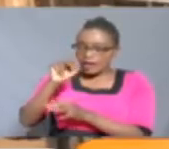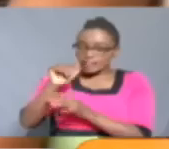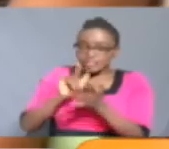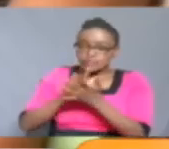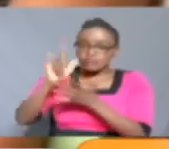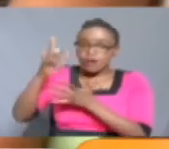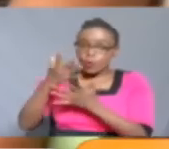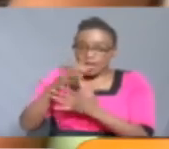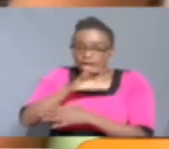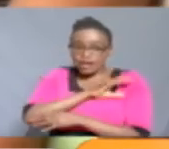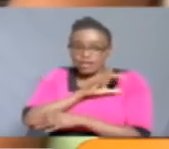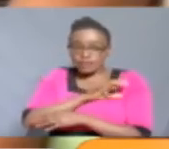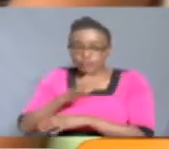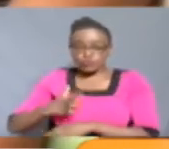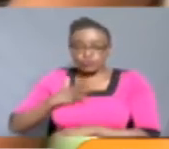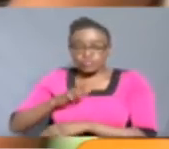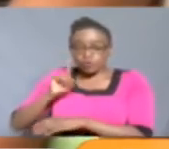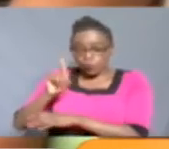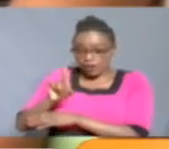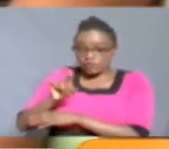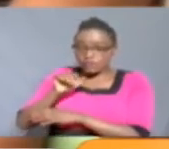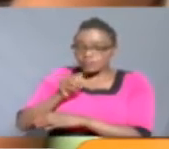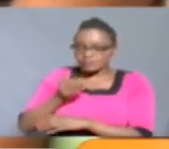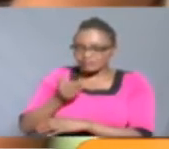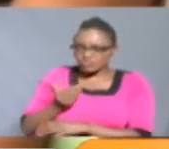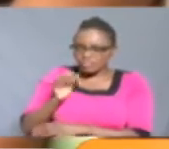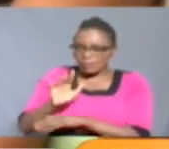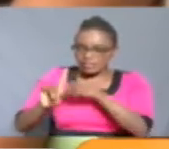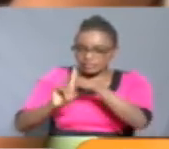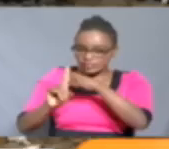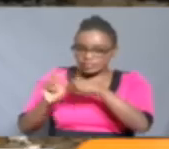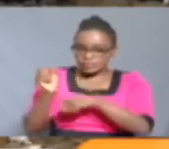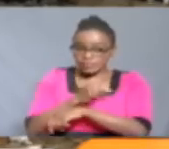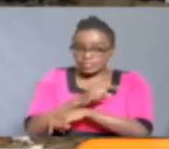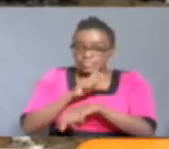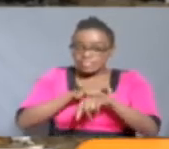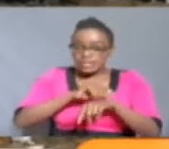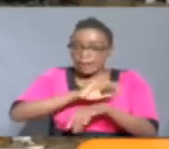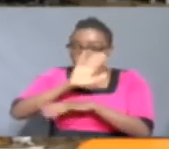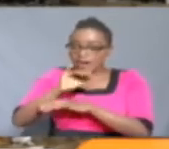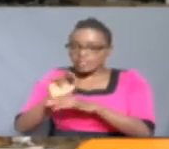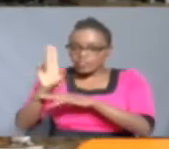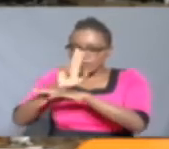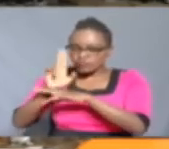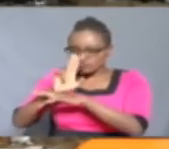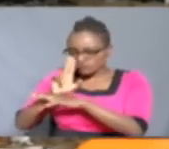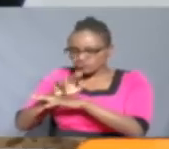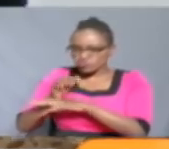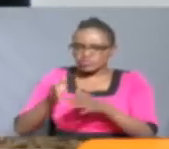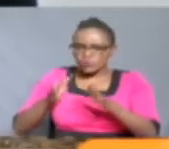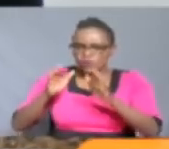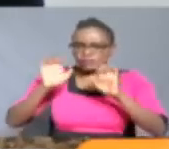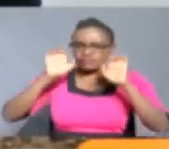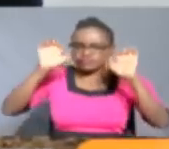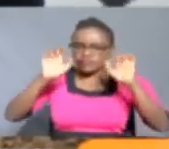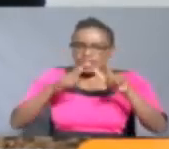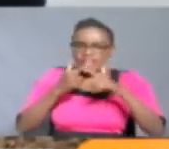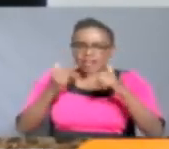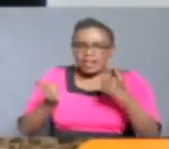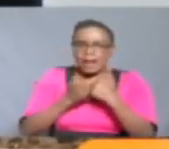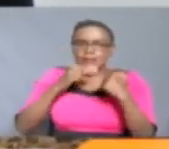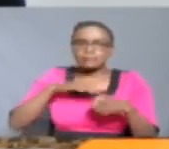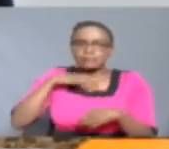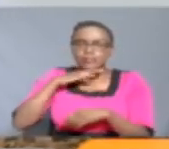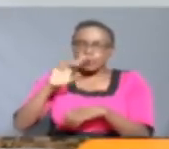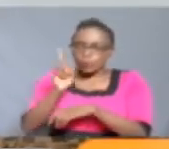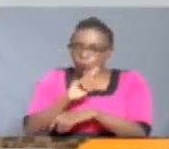nchini Canada kumtembelea mmoja wa wana wao kwa muda wa miezi sita. Waliporudi walipitia nchini Uhabeshi na kukutana na mauti